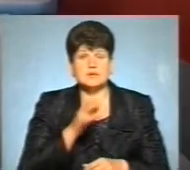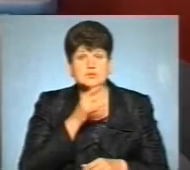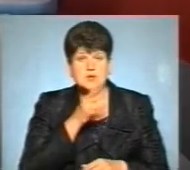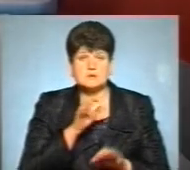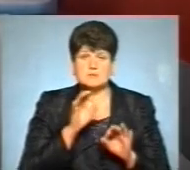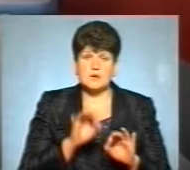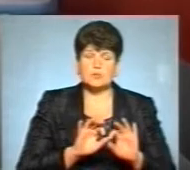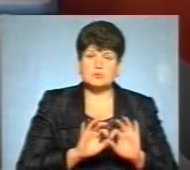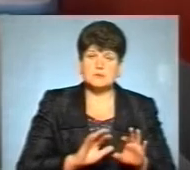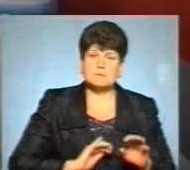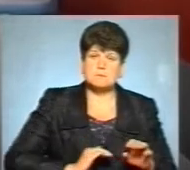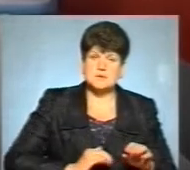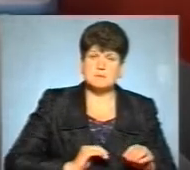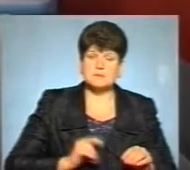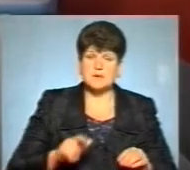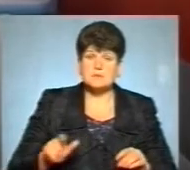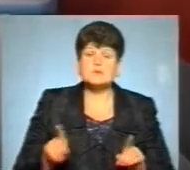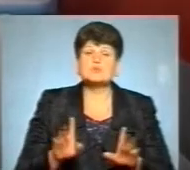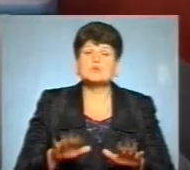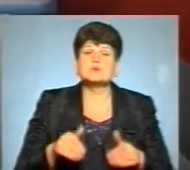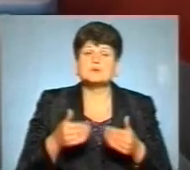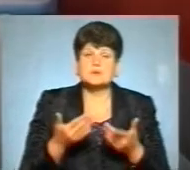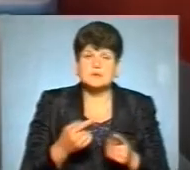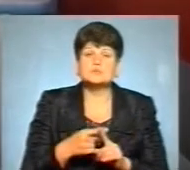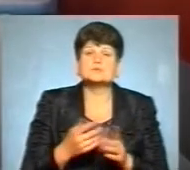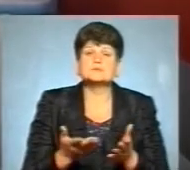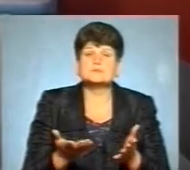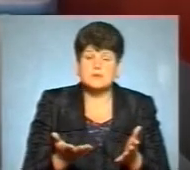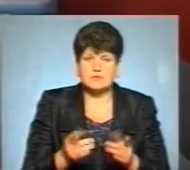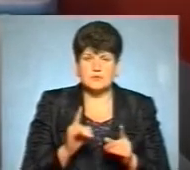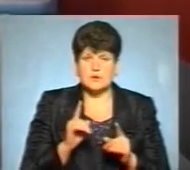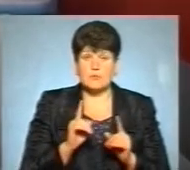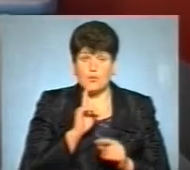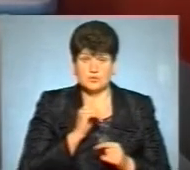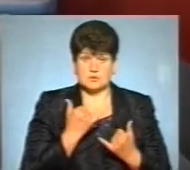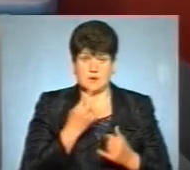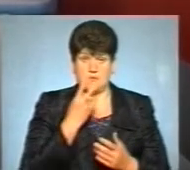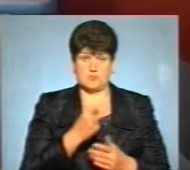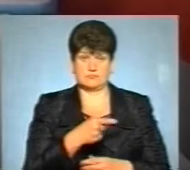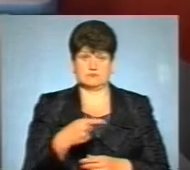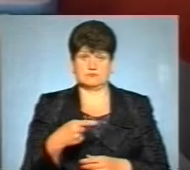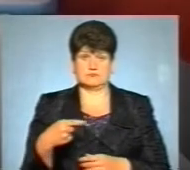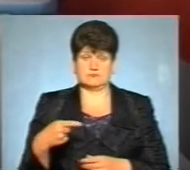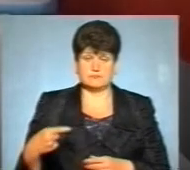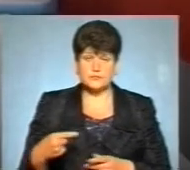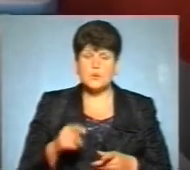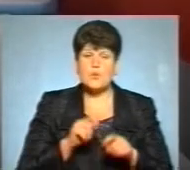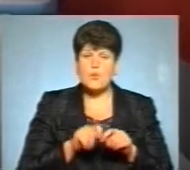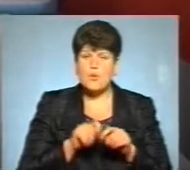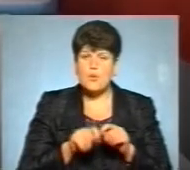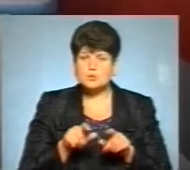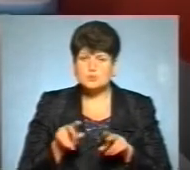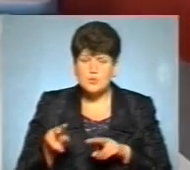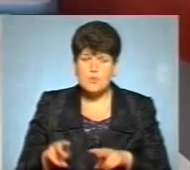бізнесу, підприємцям, що воно для них дасть, які позитиви, вони поки що бачать тільки негативи. Звичайно, що контроль, звичайно, що